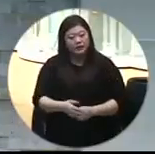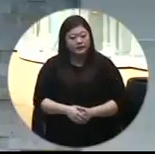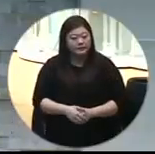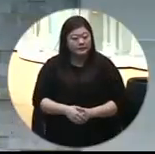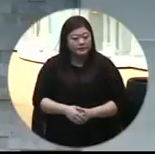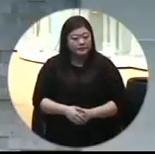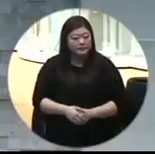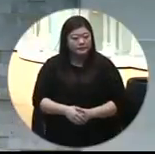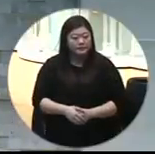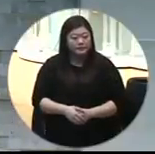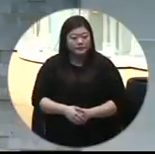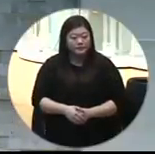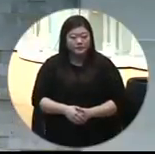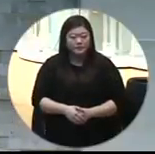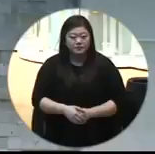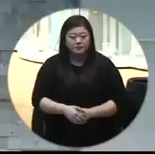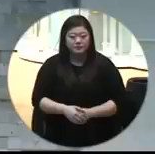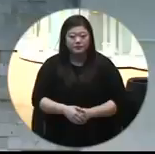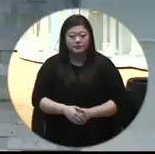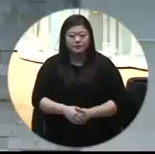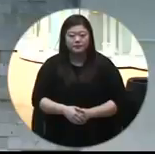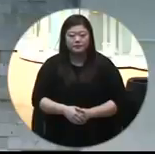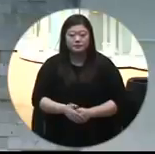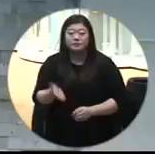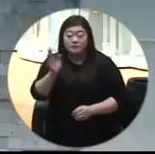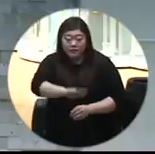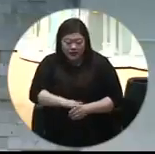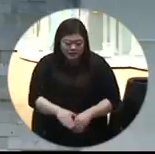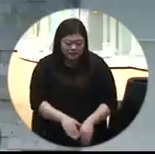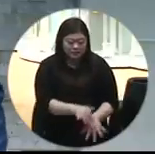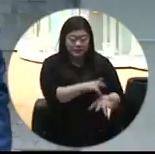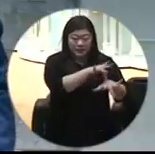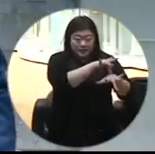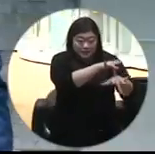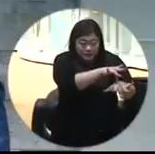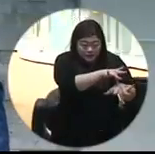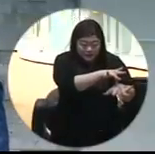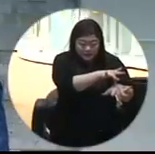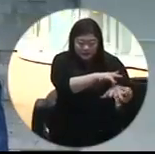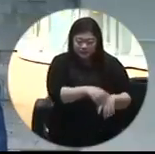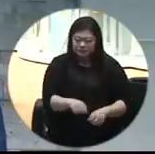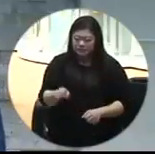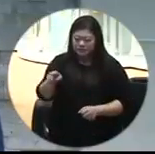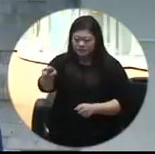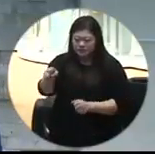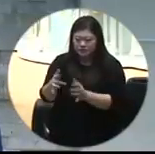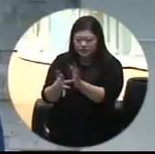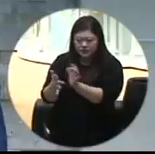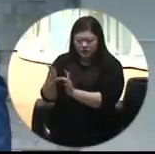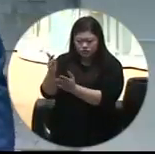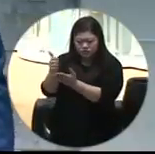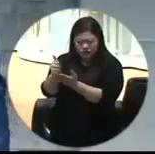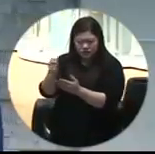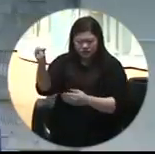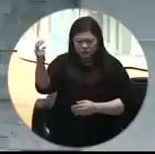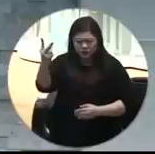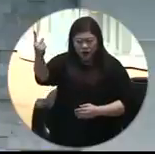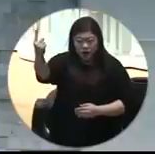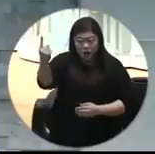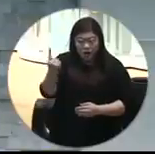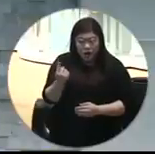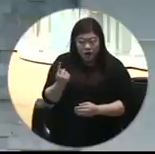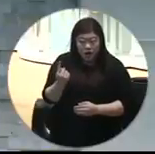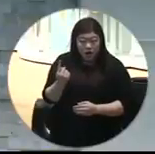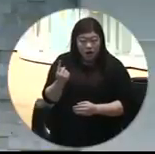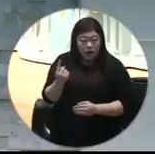흑암 세력인 이 마귀 사단 이 귀신들은 예수님께서 재림하시는 시간까지